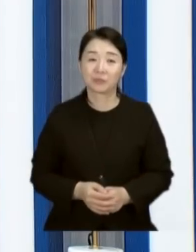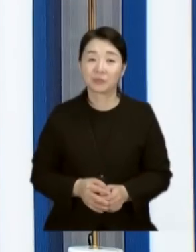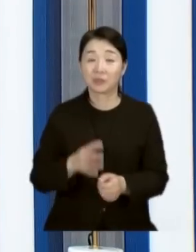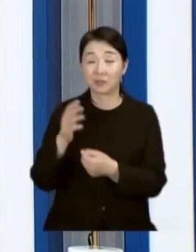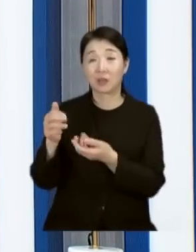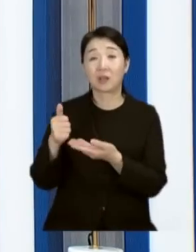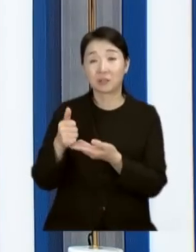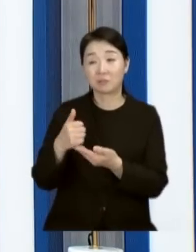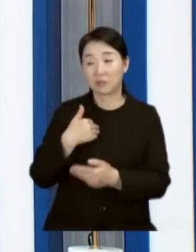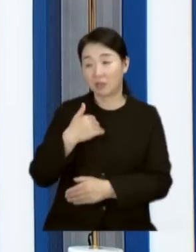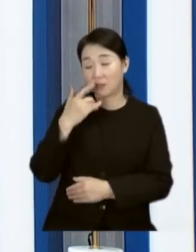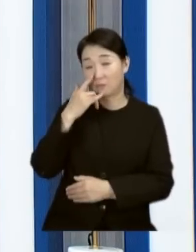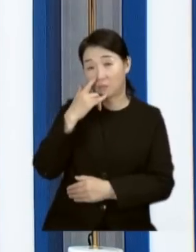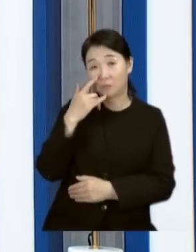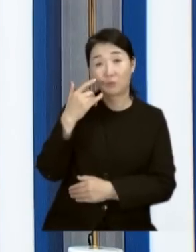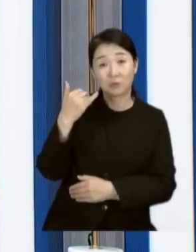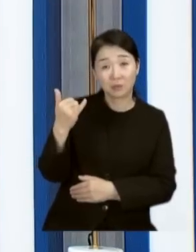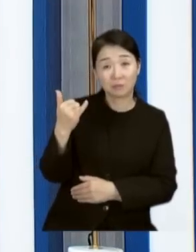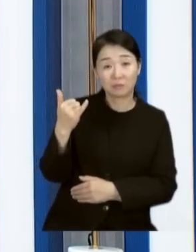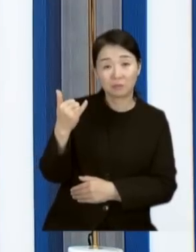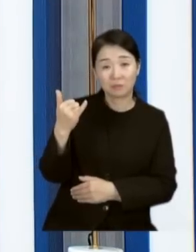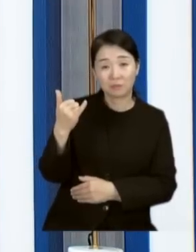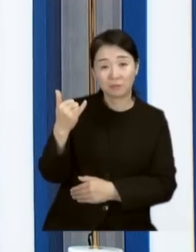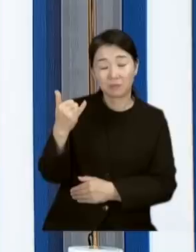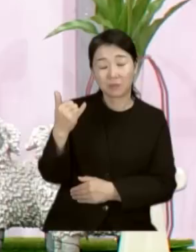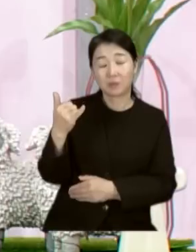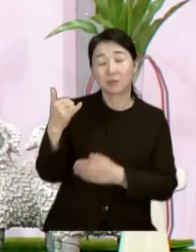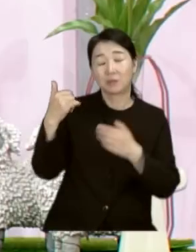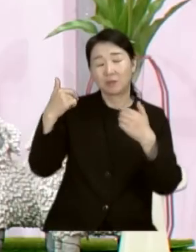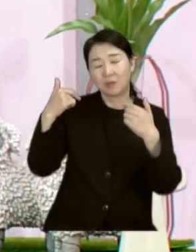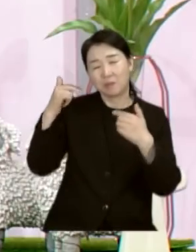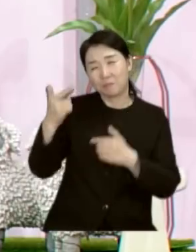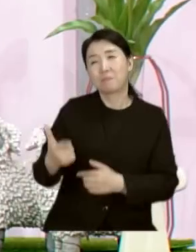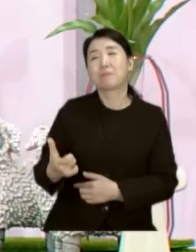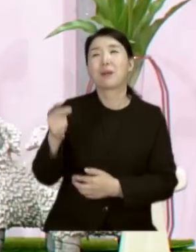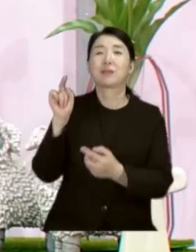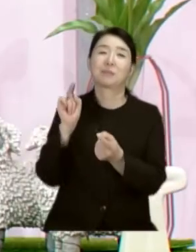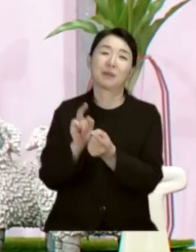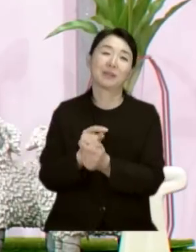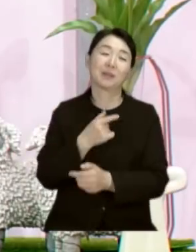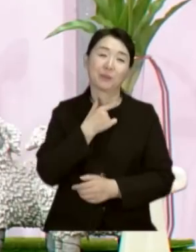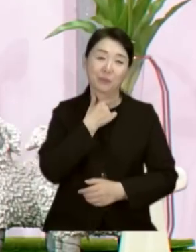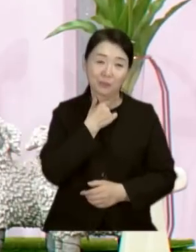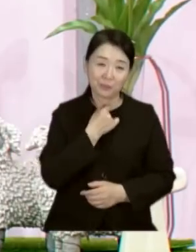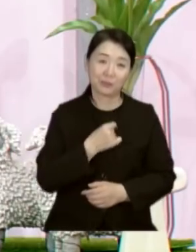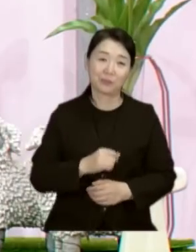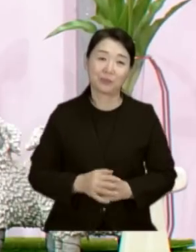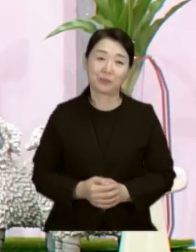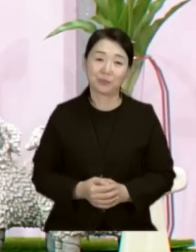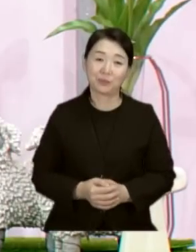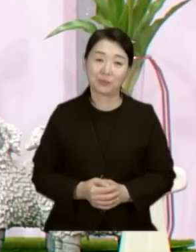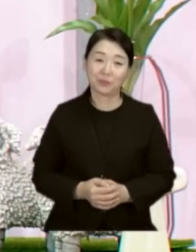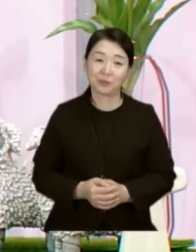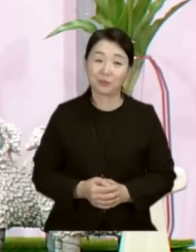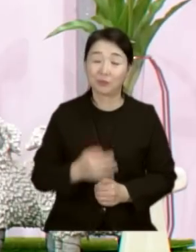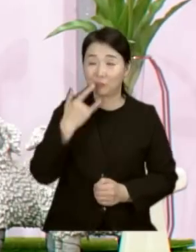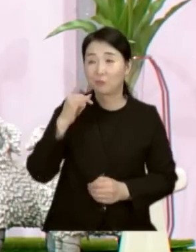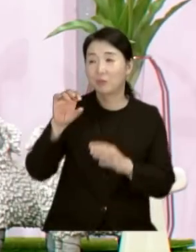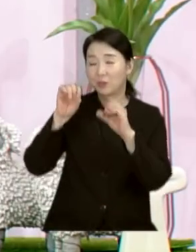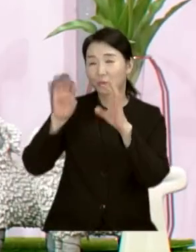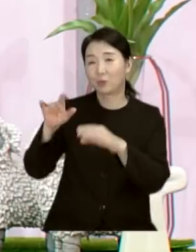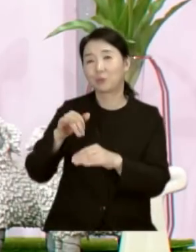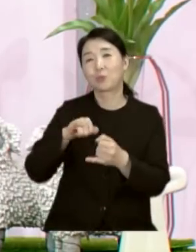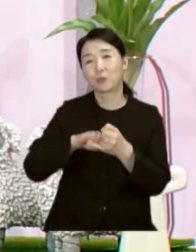이런 하나님을 저희 부모님이 하루라도 빨리 만났으면 좋겠는 거예요. 꼭 전도를